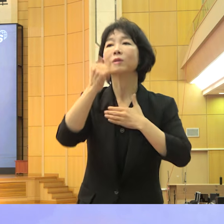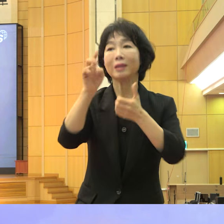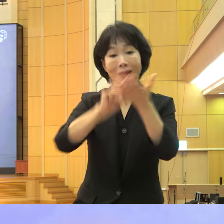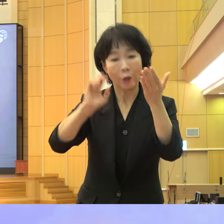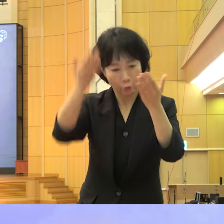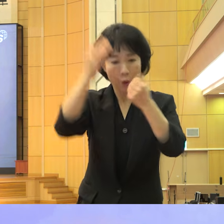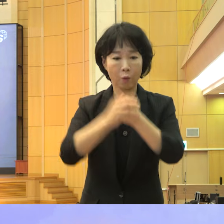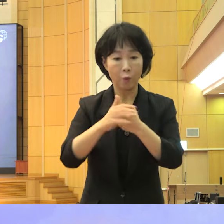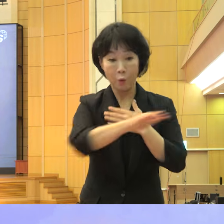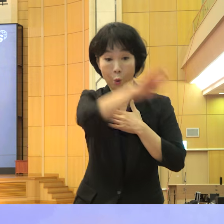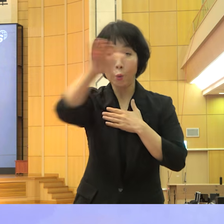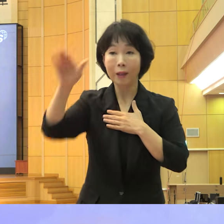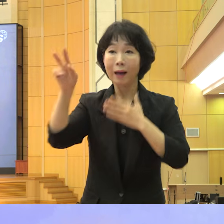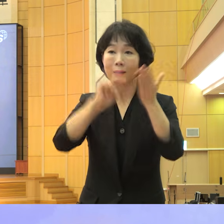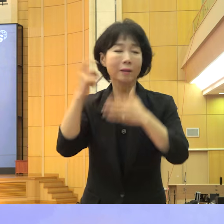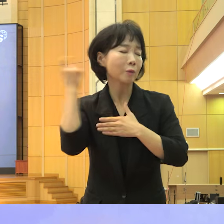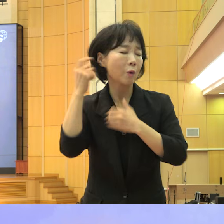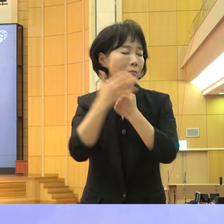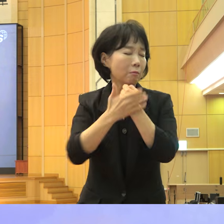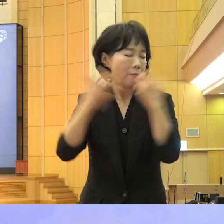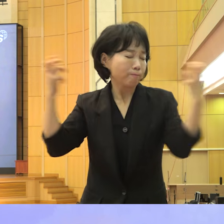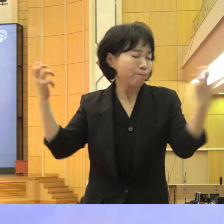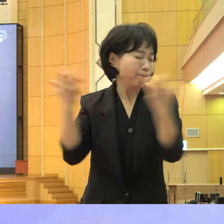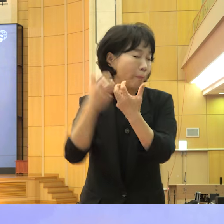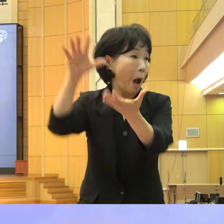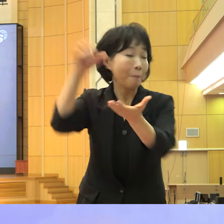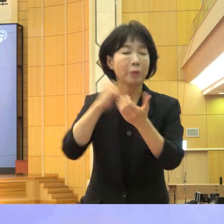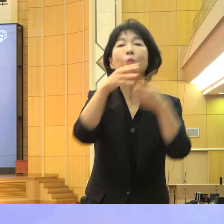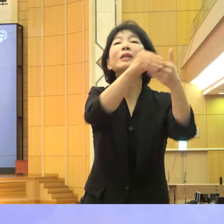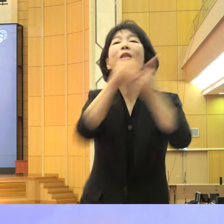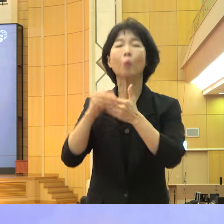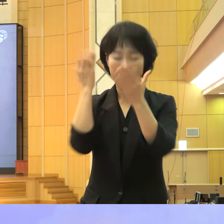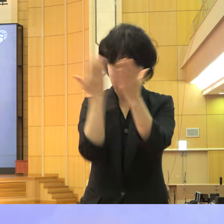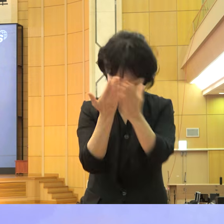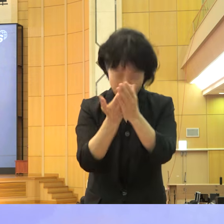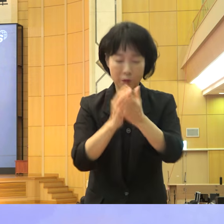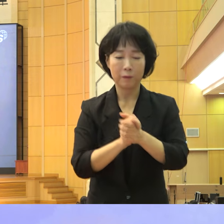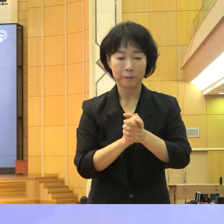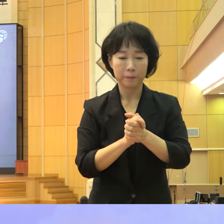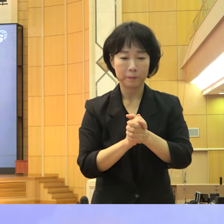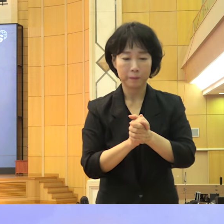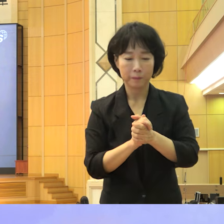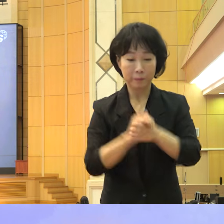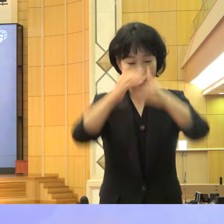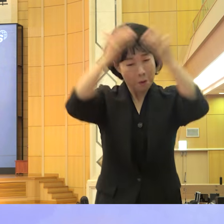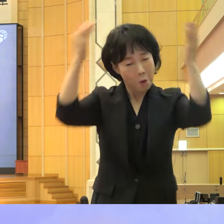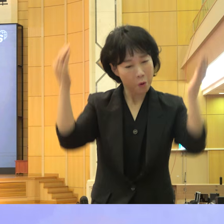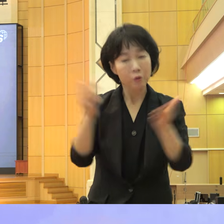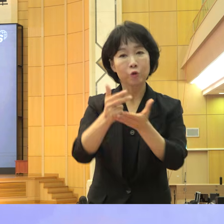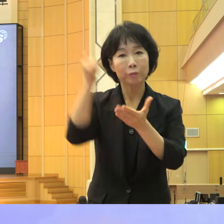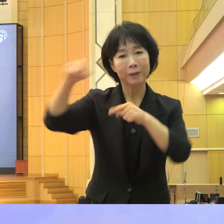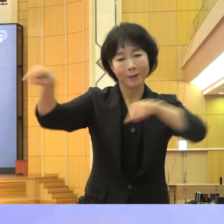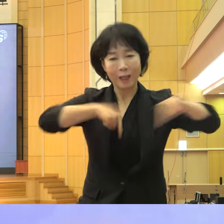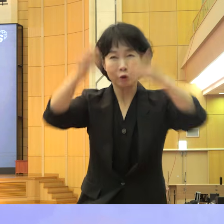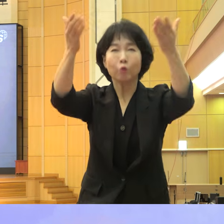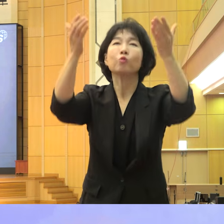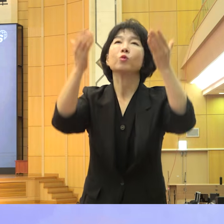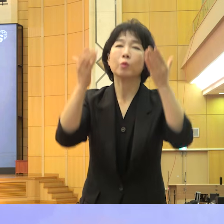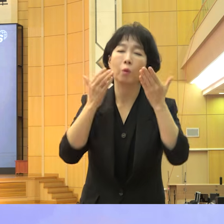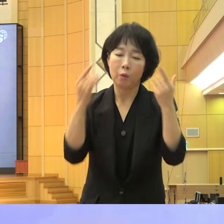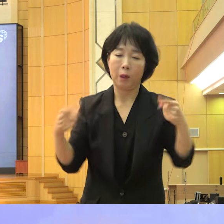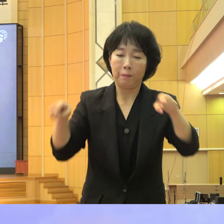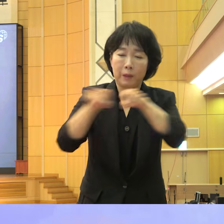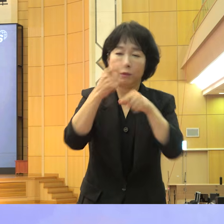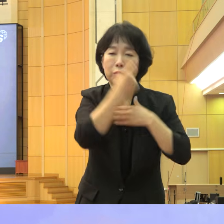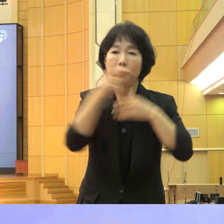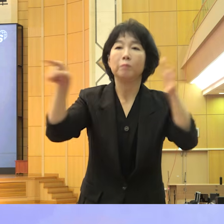해주시며 저희들 은혜의 시간 되도록 인도하여 주시옵소서. 모든 것을 주님이 주장하시고 함께